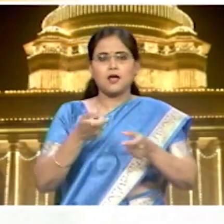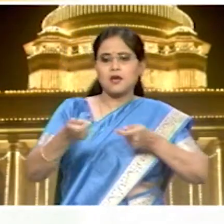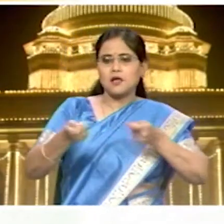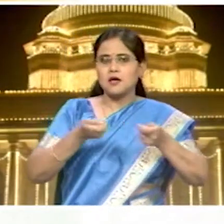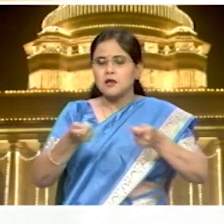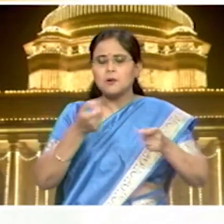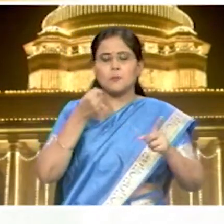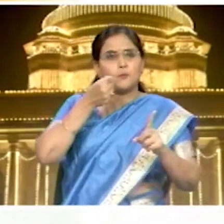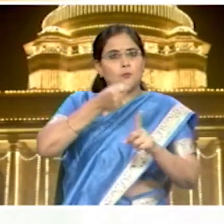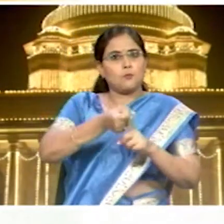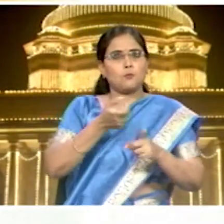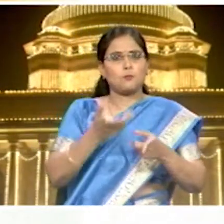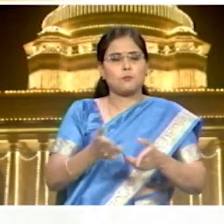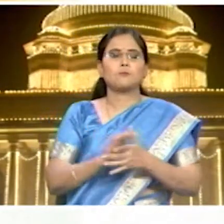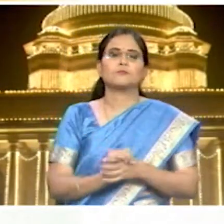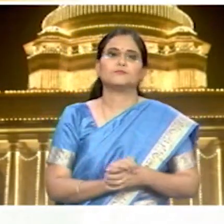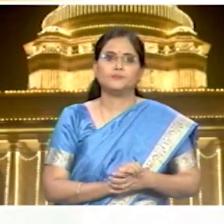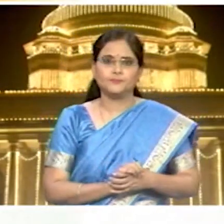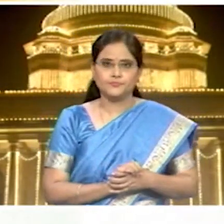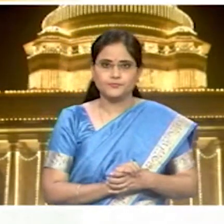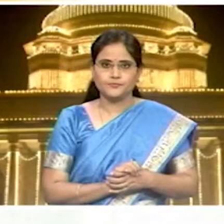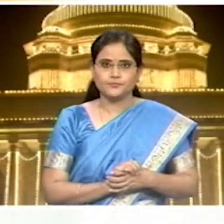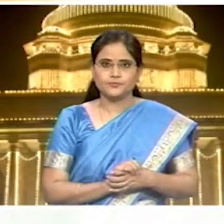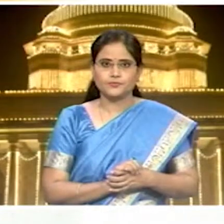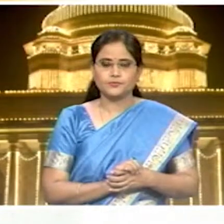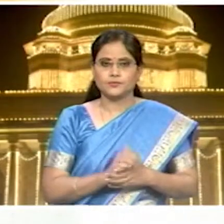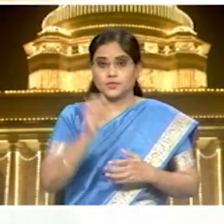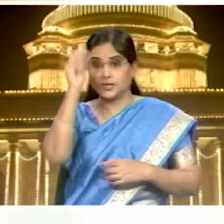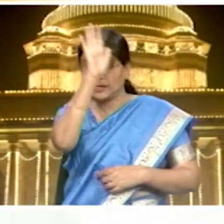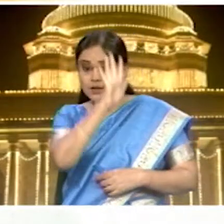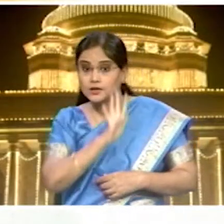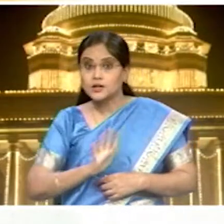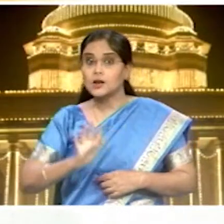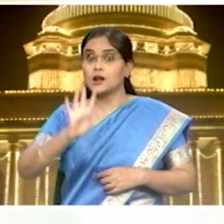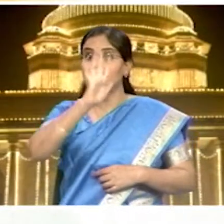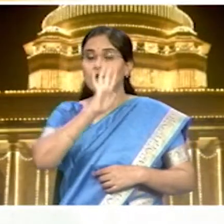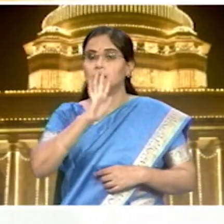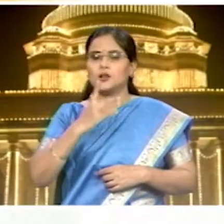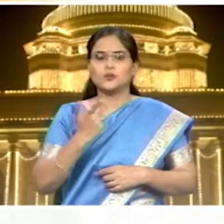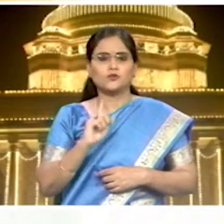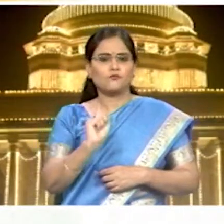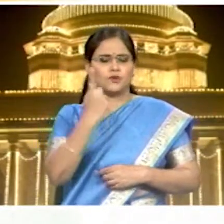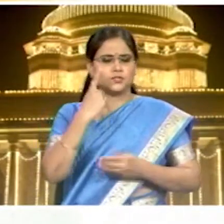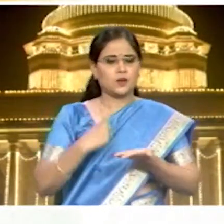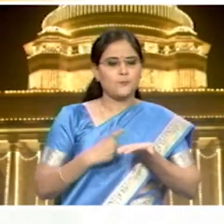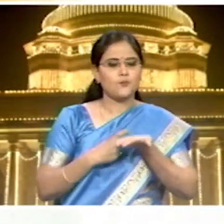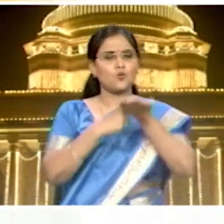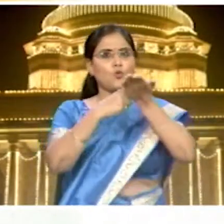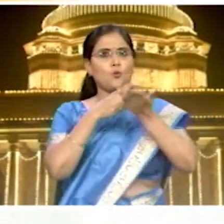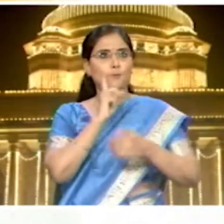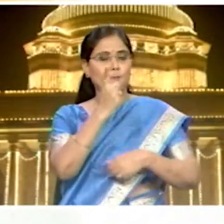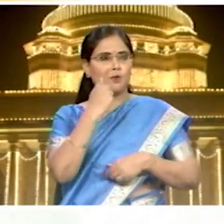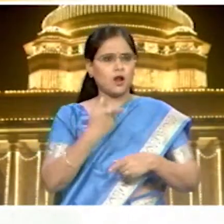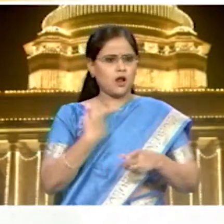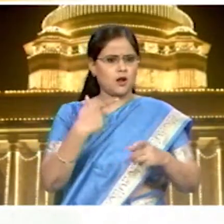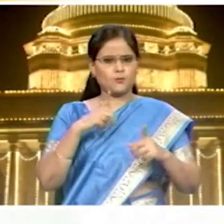दिए जाने की प्रमुख भूमिका है। जब राष्ट्र सर्वोपरि की भावना से कार्य किया जाता